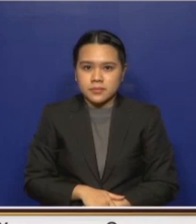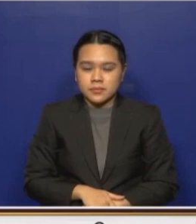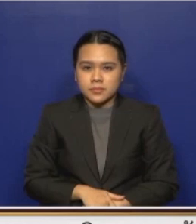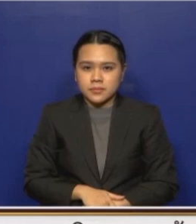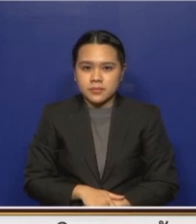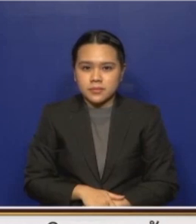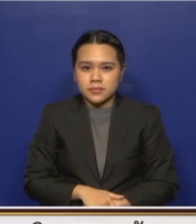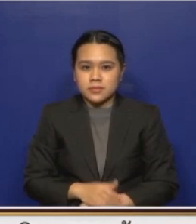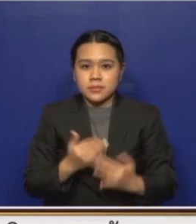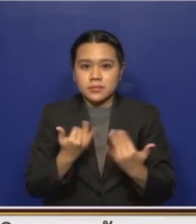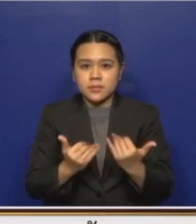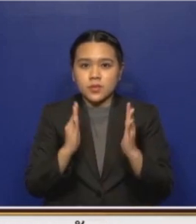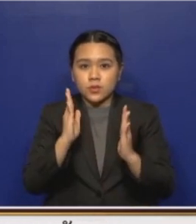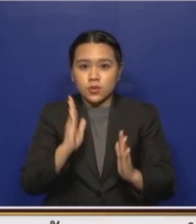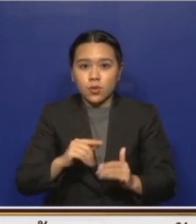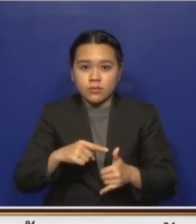ดูแผ่นต่อไปครับ